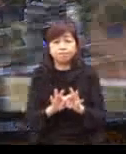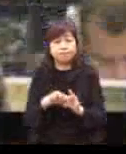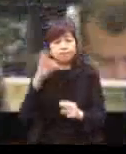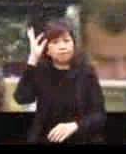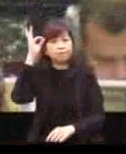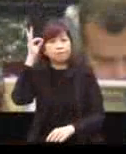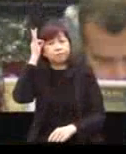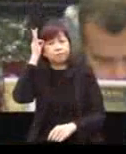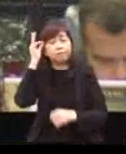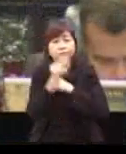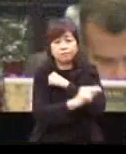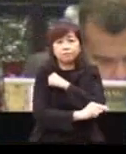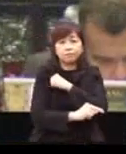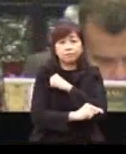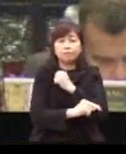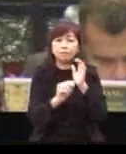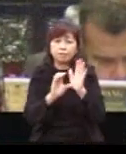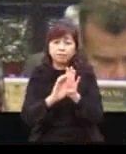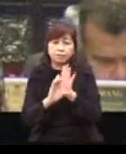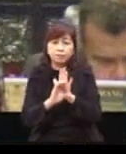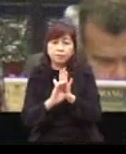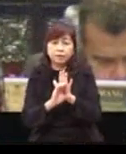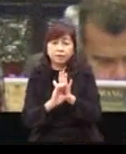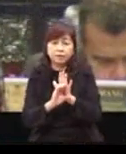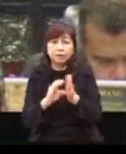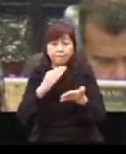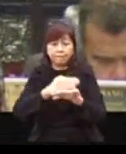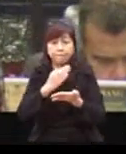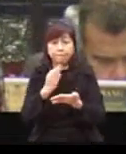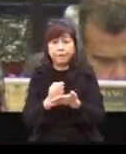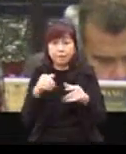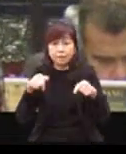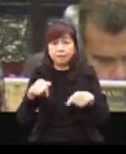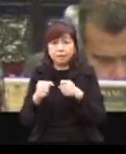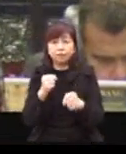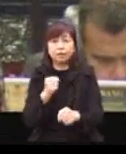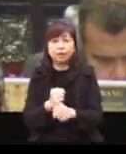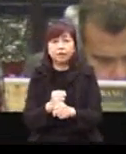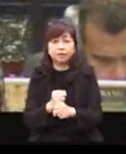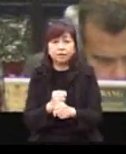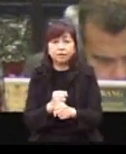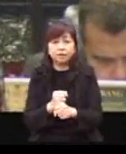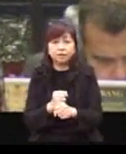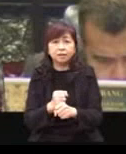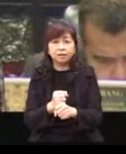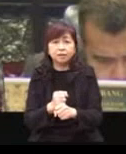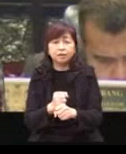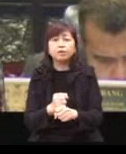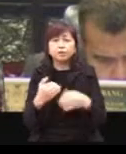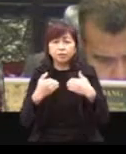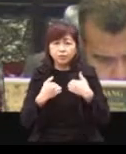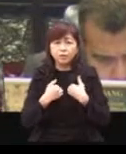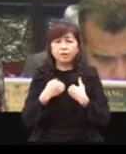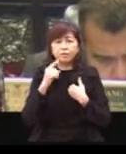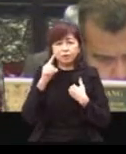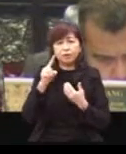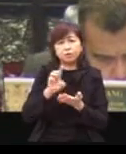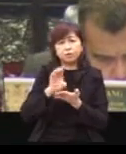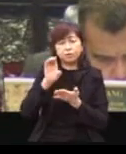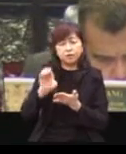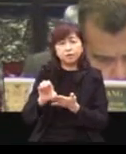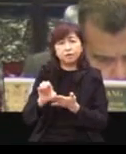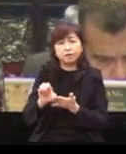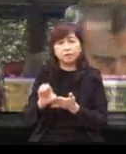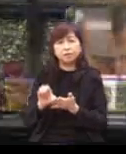persekutuan dan kerajaan Negeri seperti contoh dalam Pacet tahun ini kita ada satu satu peruntukan setinggi